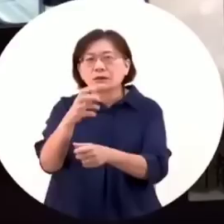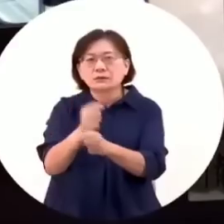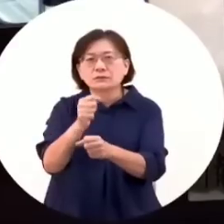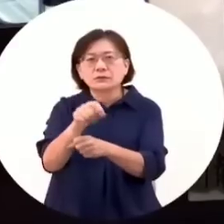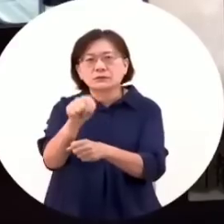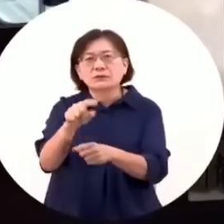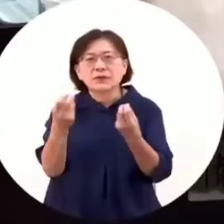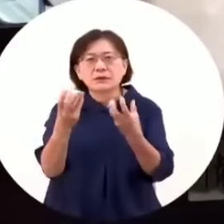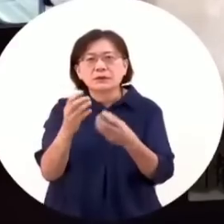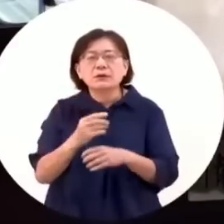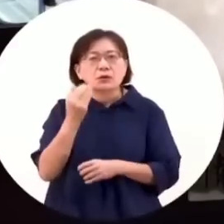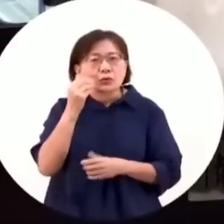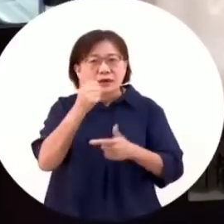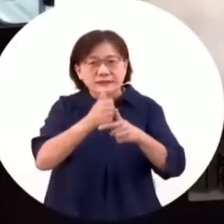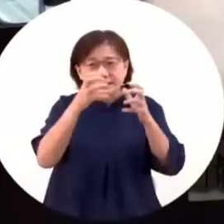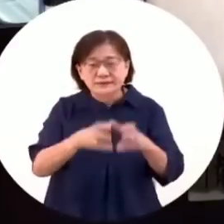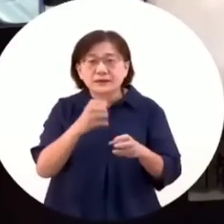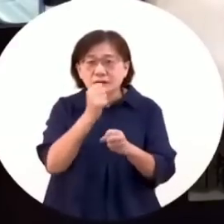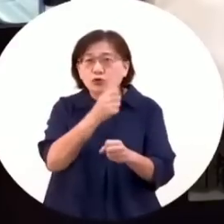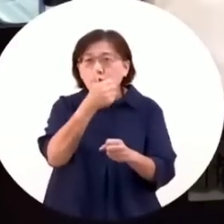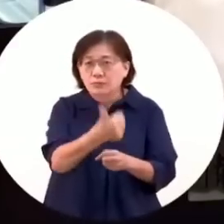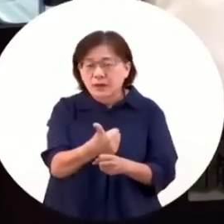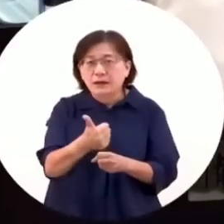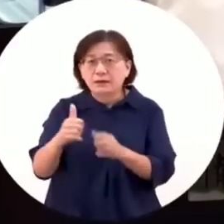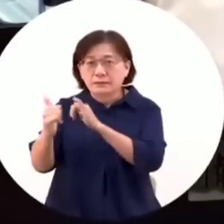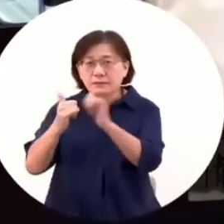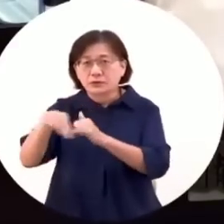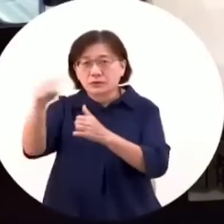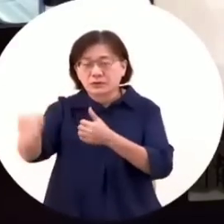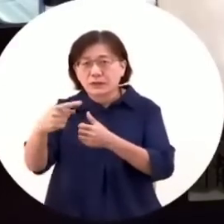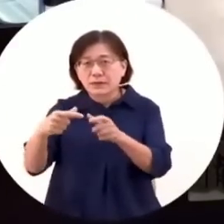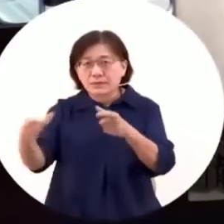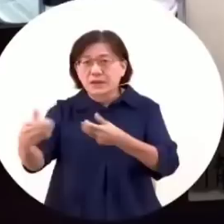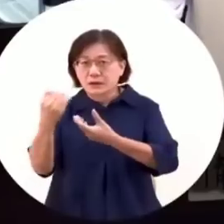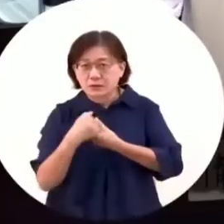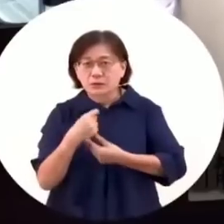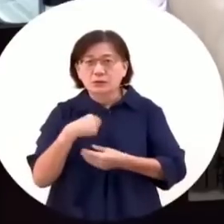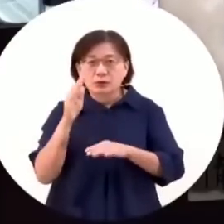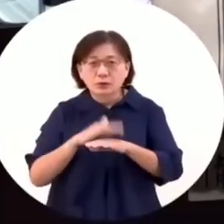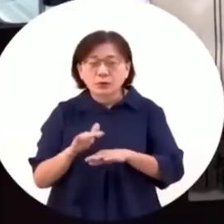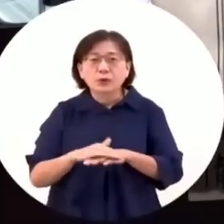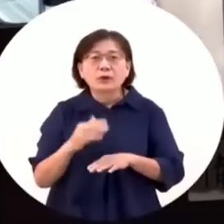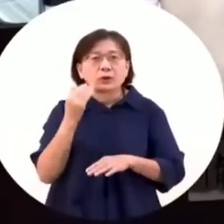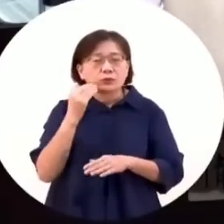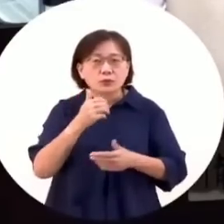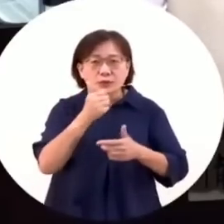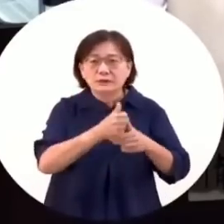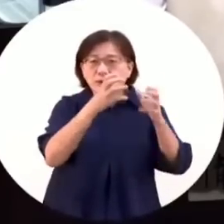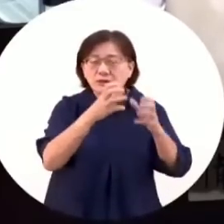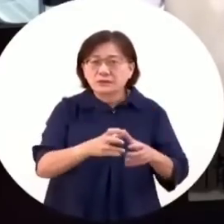姓自然认同，唔是讲建设去换选票。 哦，所以你认为伊安尼是唔是行政中